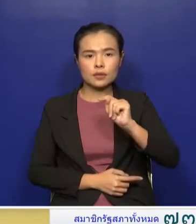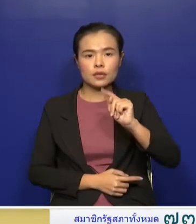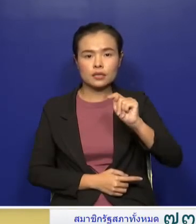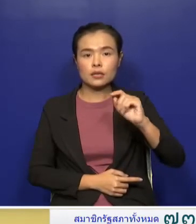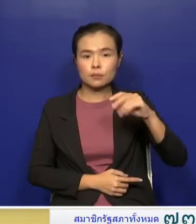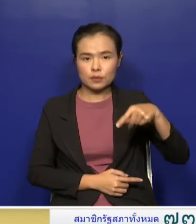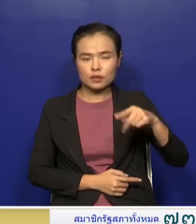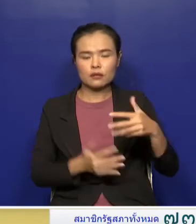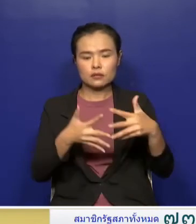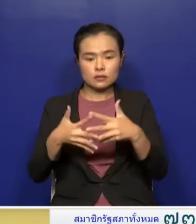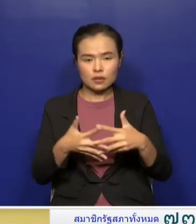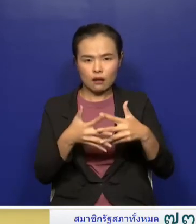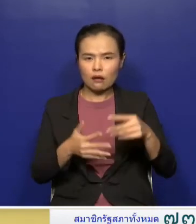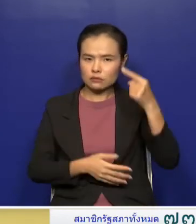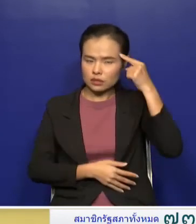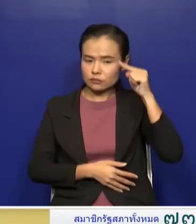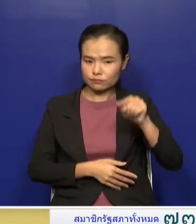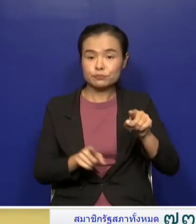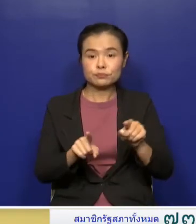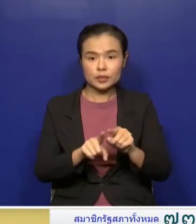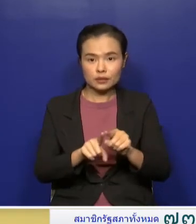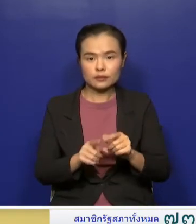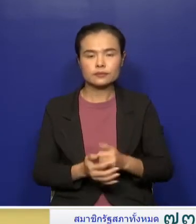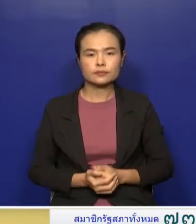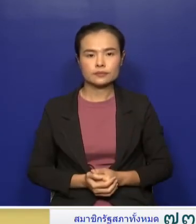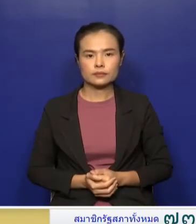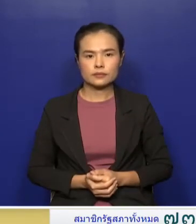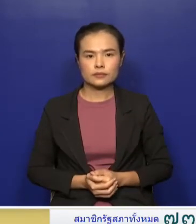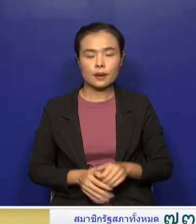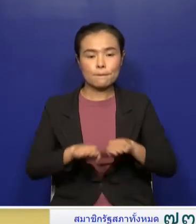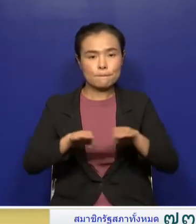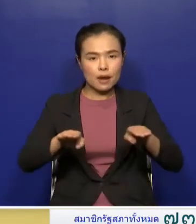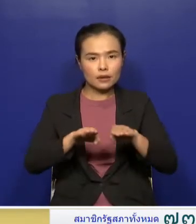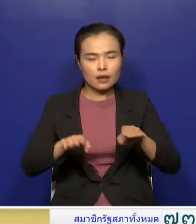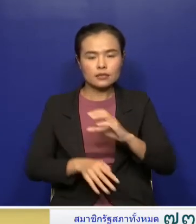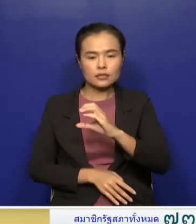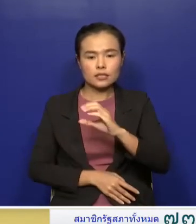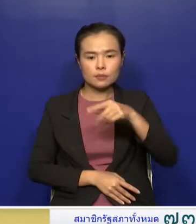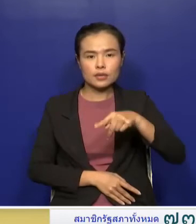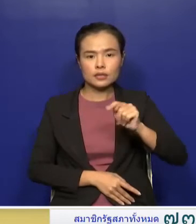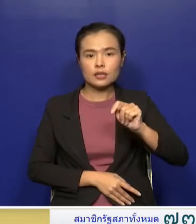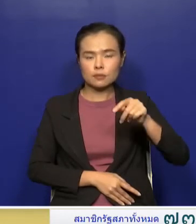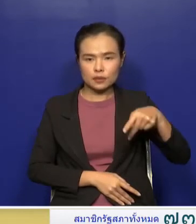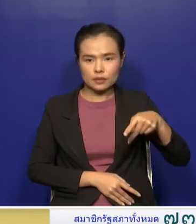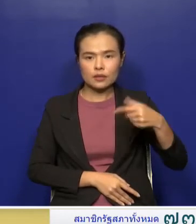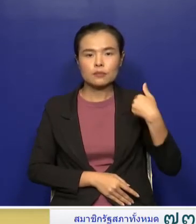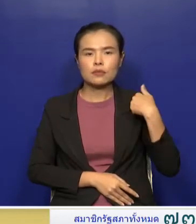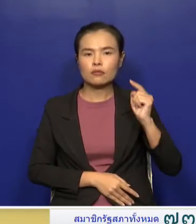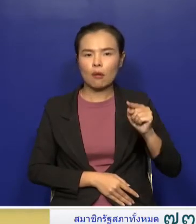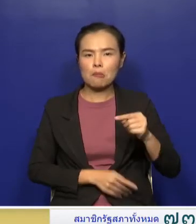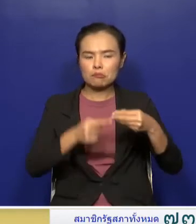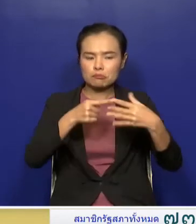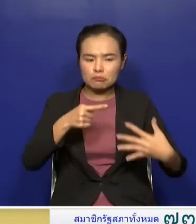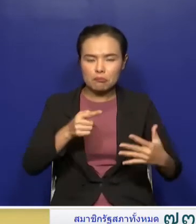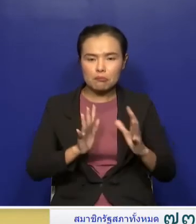เพระวาสาหรฐก็คงจะมองในเรื่องนี้แล้วแ่นอนมาตรฐานใเรองของ CPTT มีอีกมากแล้วก